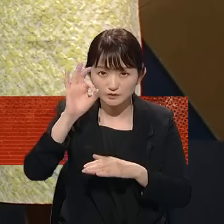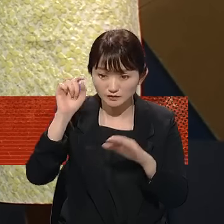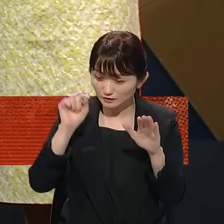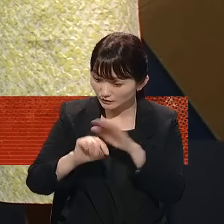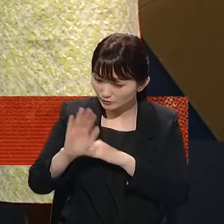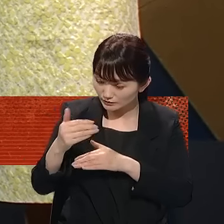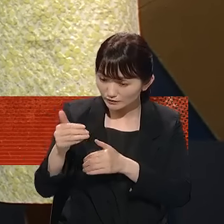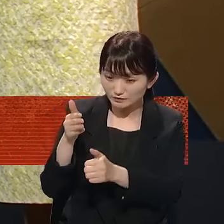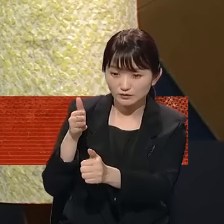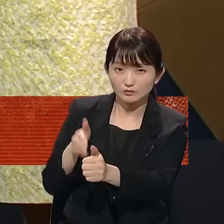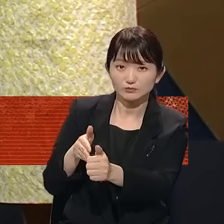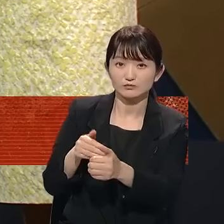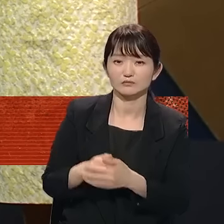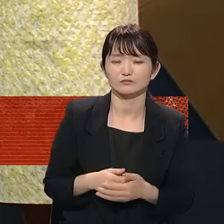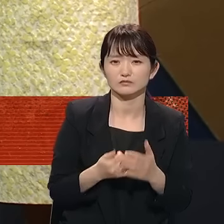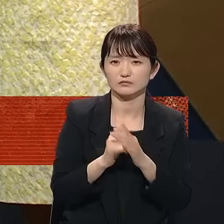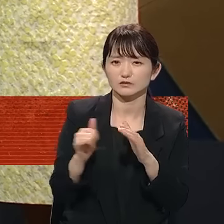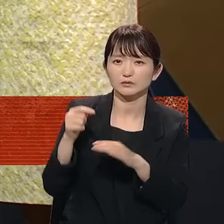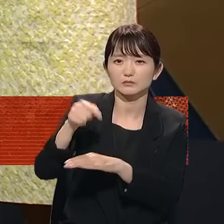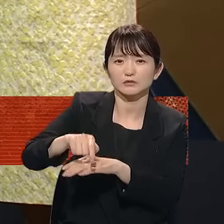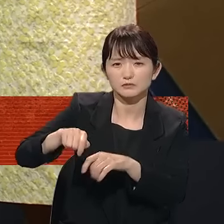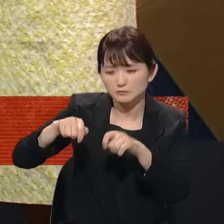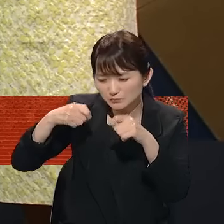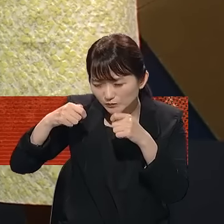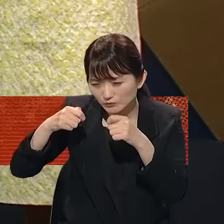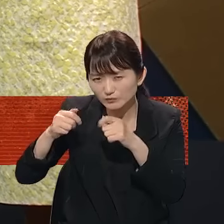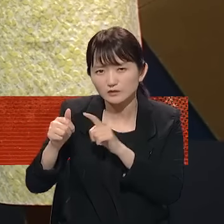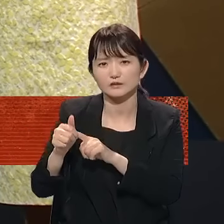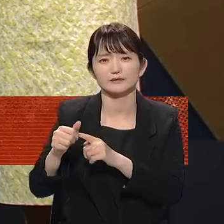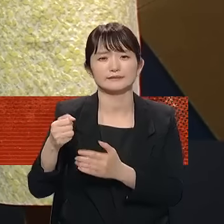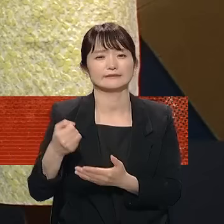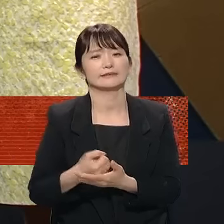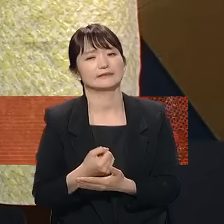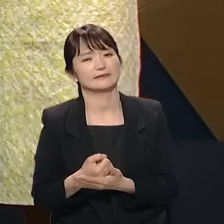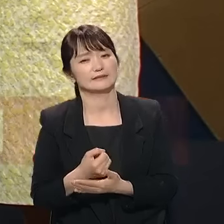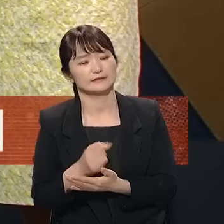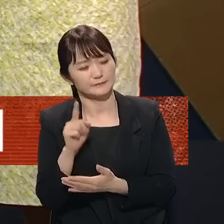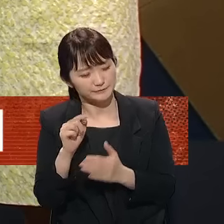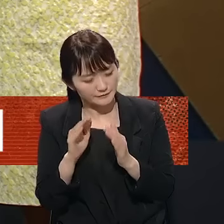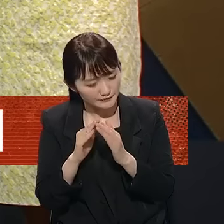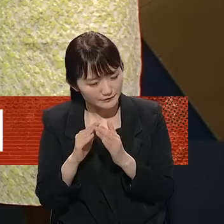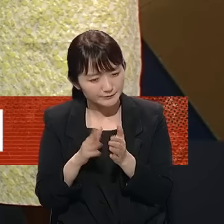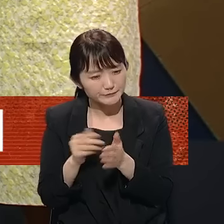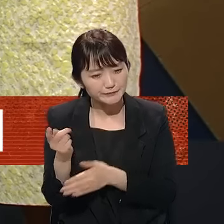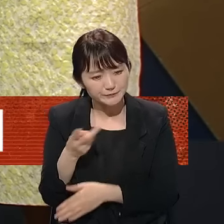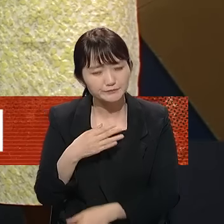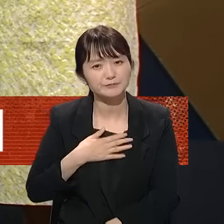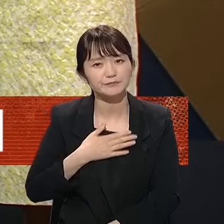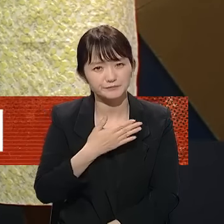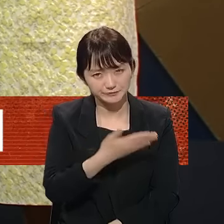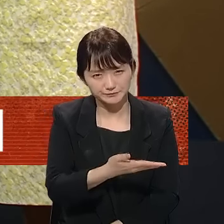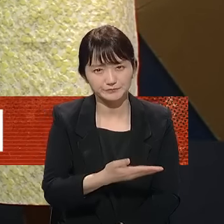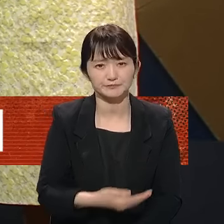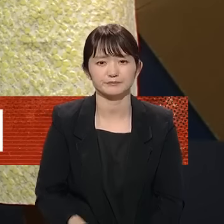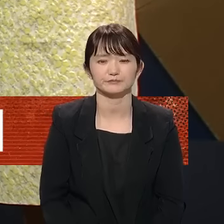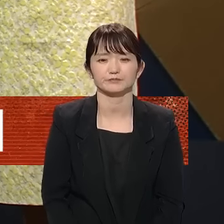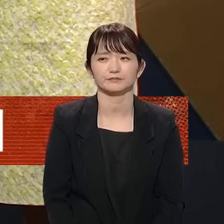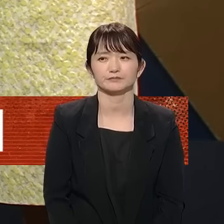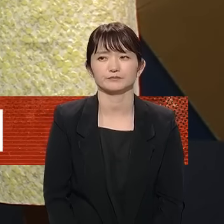부탁이었습니다. 가족들과 외식 중이던 제보자는 안타까운 마음에 집 비밀번호를 흔쾌히